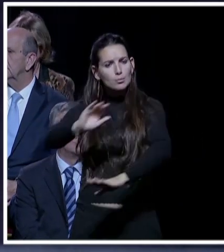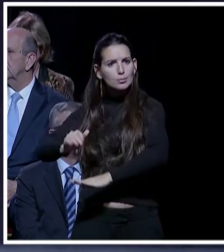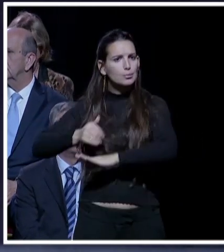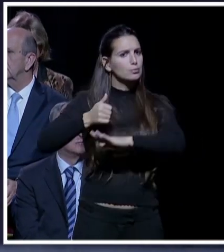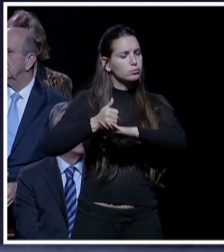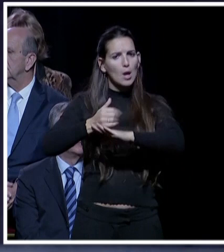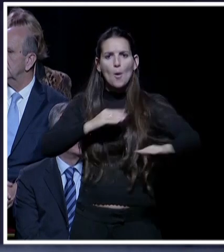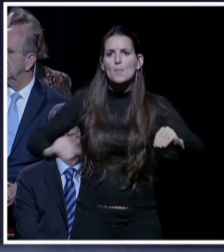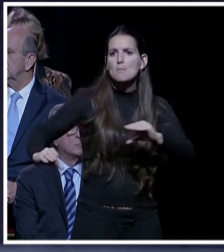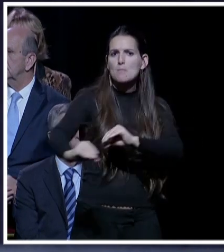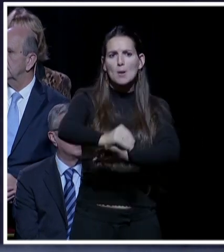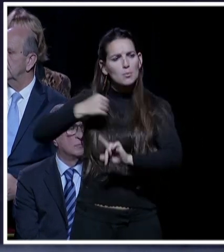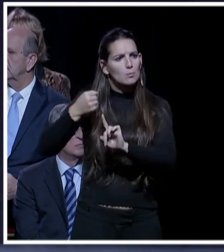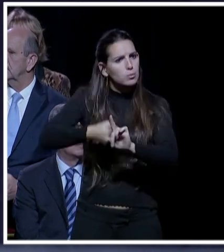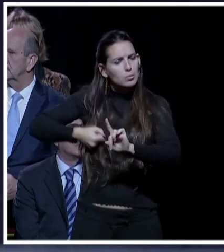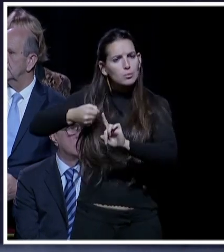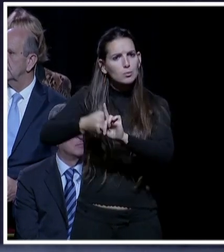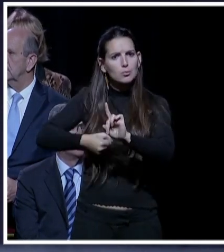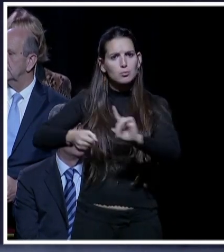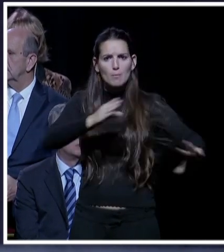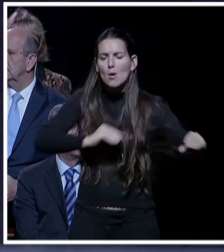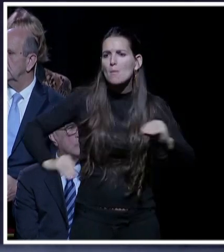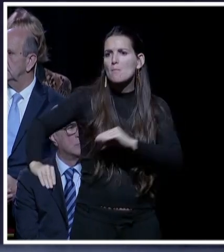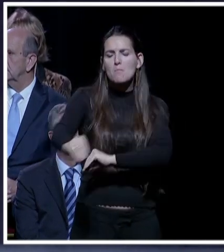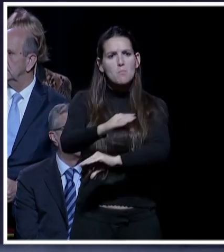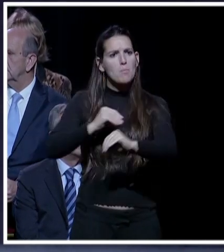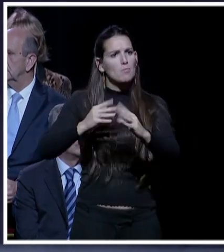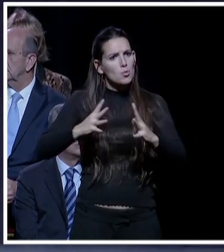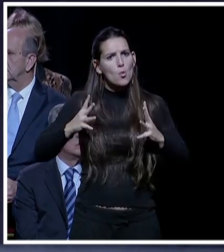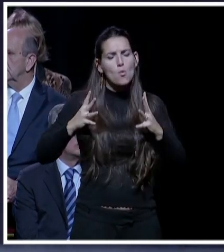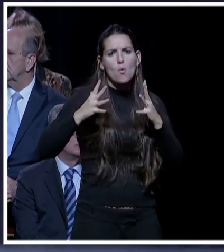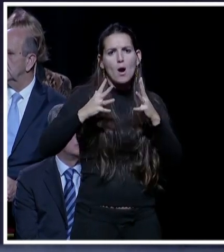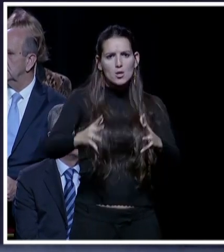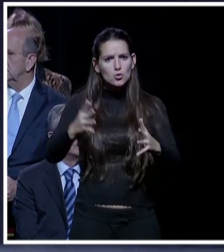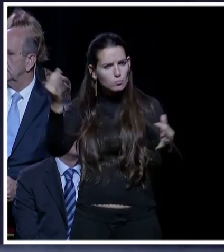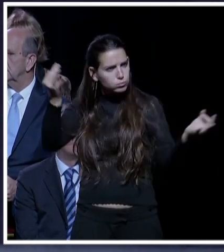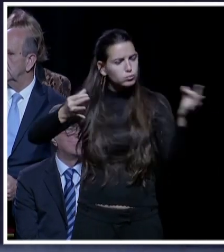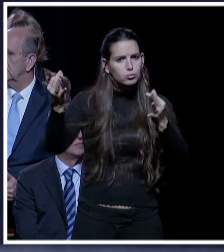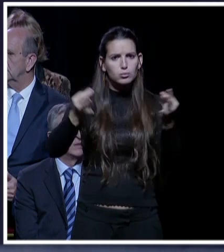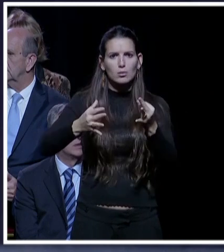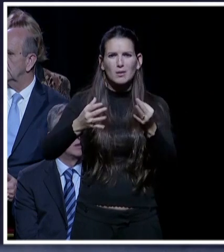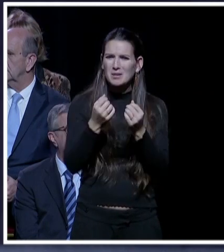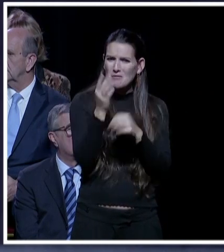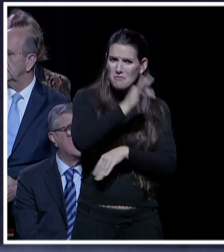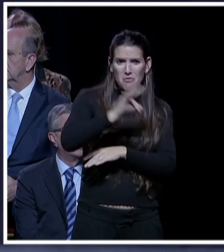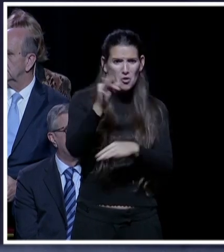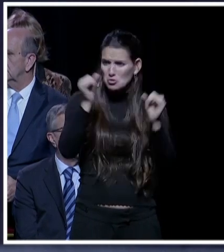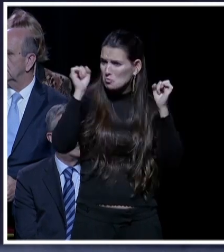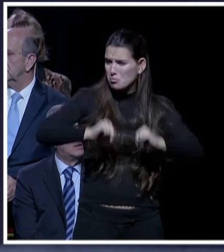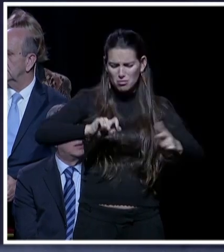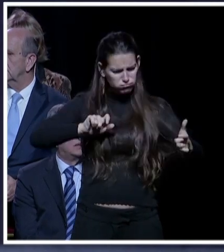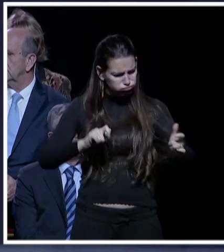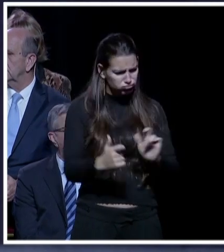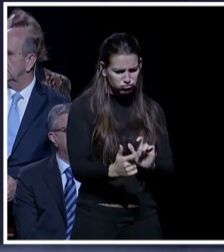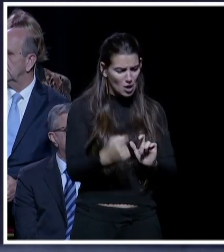peuple vaillant et combatif. Un peuple courageux et inventif. Tant de fois la France aurait pu s'effondrer, et elle s'est